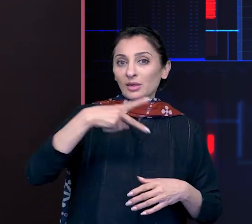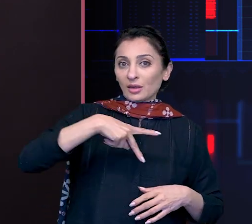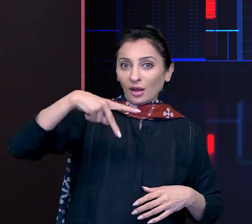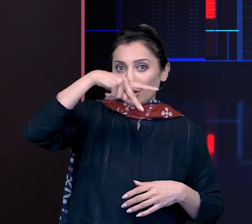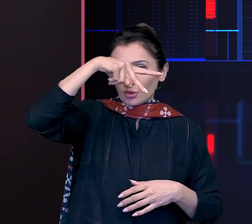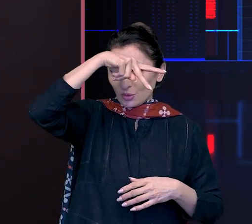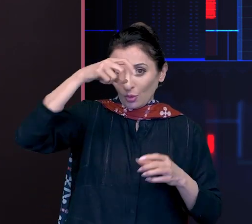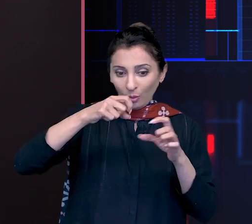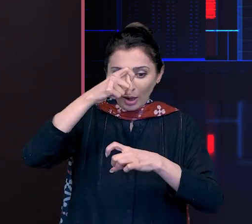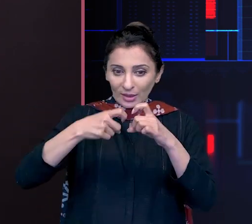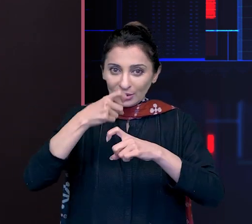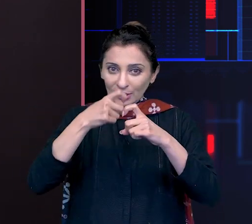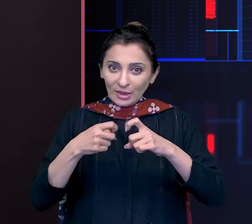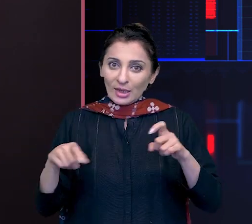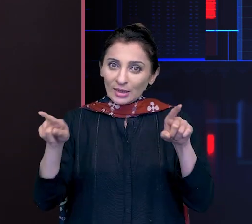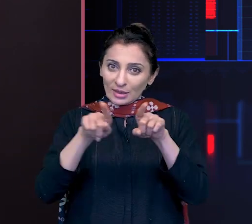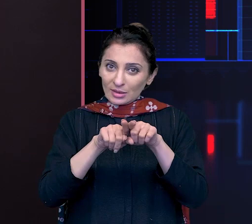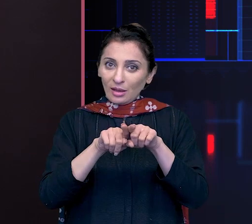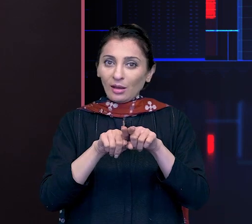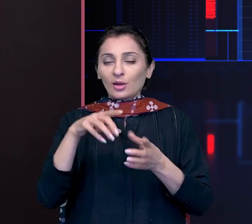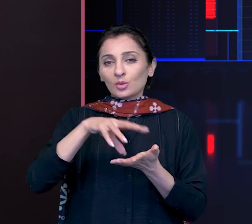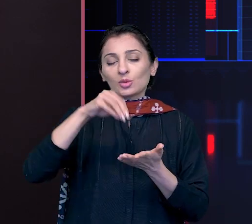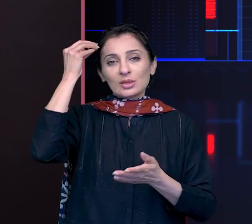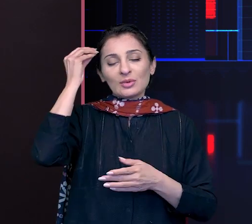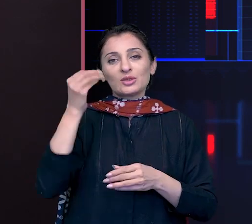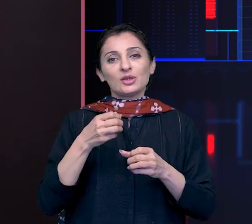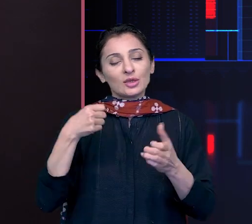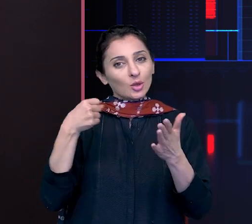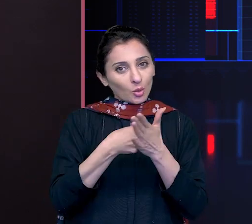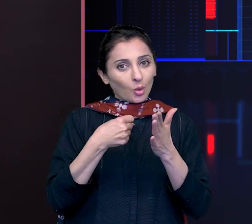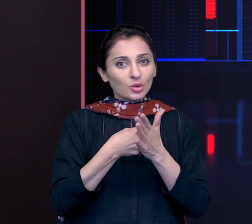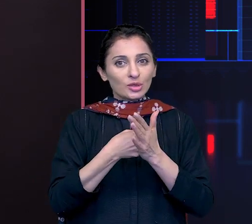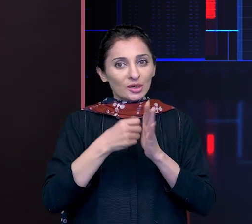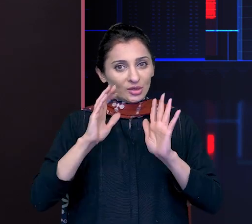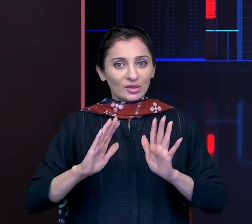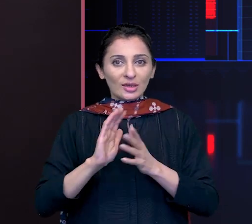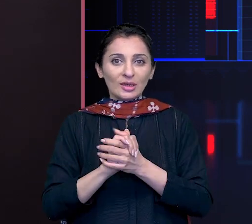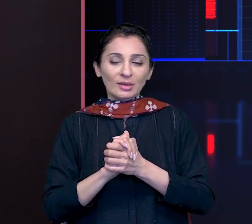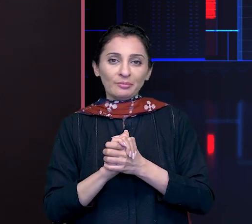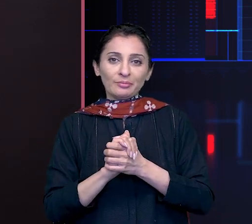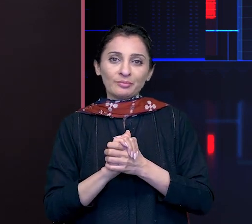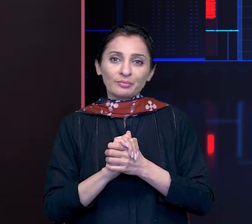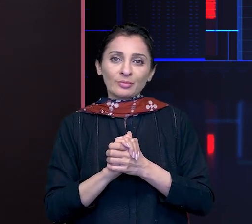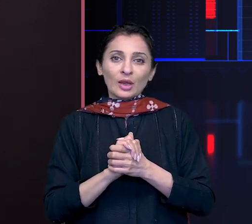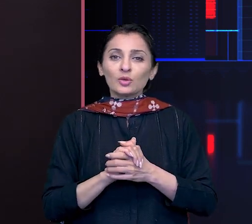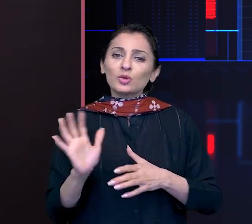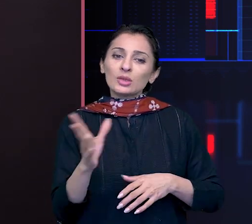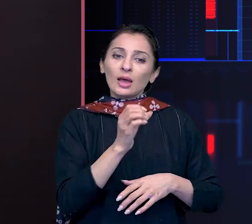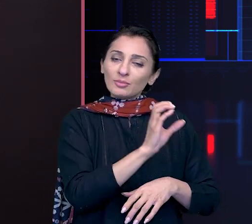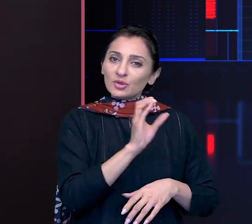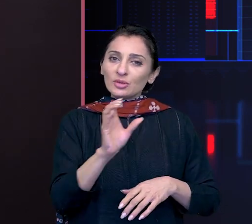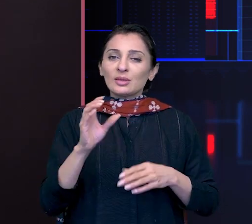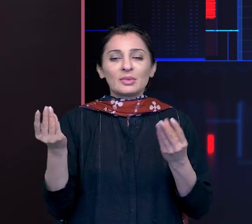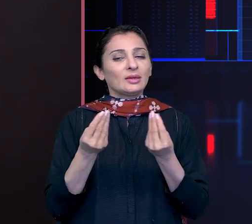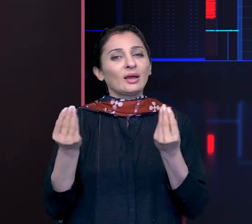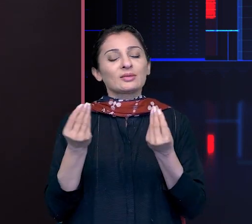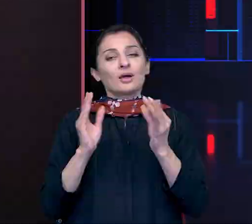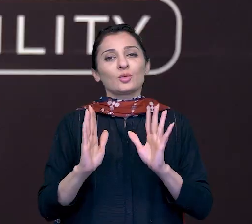بایولوجی بالکل سمجھ نہیں آتی تھی, اور لیکن جیسے ہی میں نے اس کو ایسٹرو بایولوجی کے پوائنٹ آف ویو سے تھوڑا سا سوالوں کو مکس کر کے